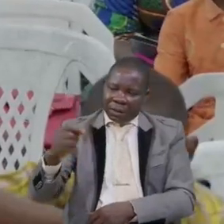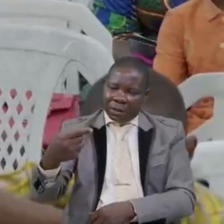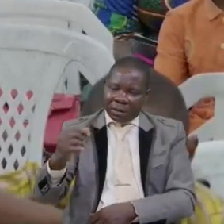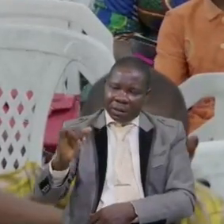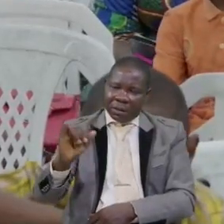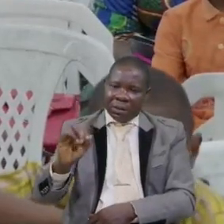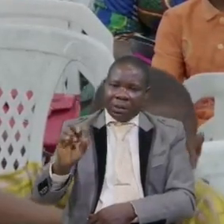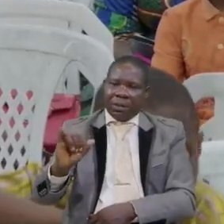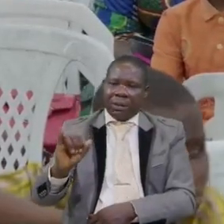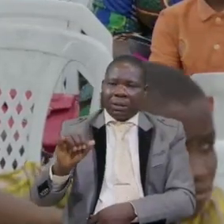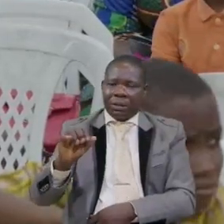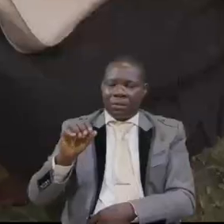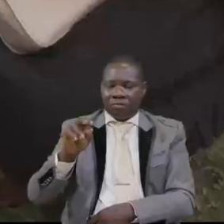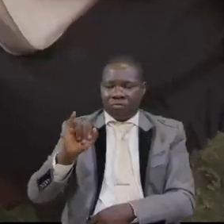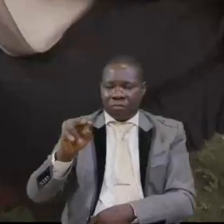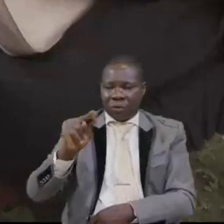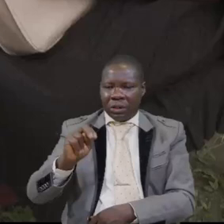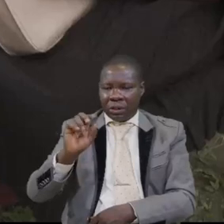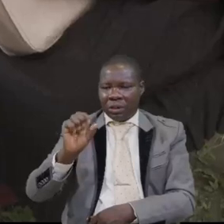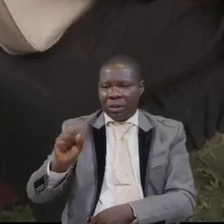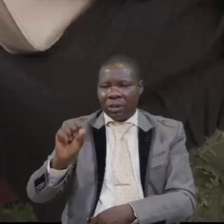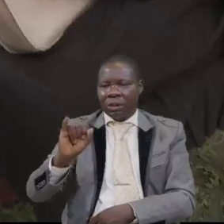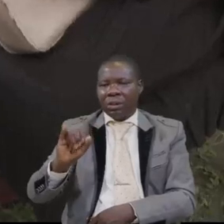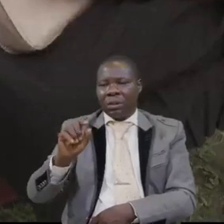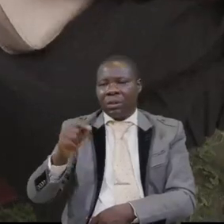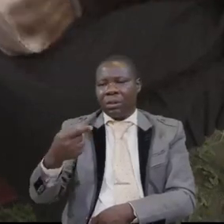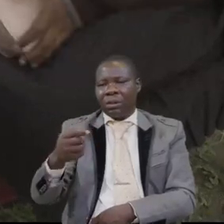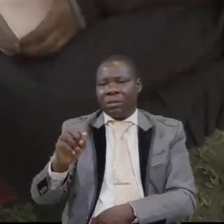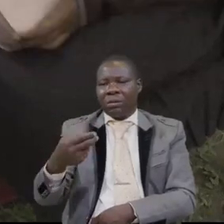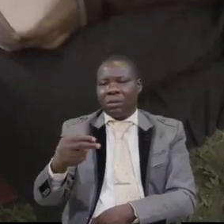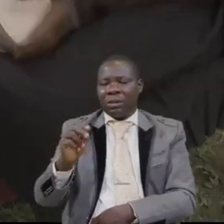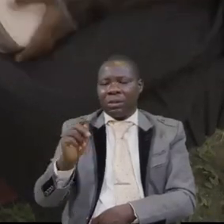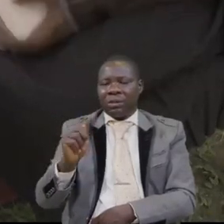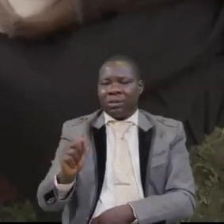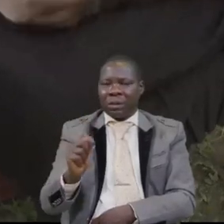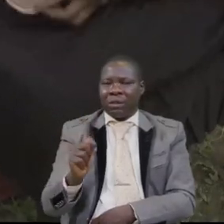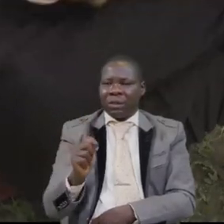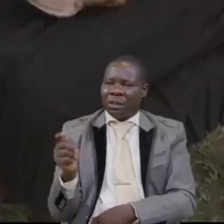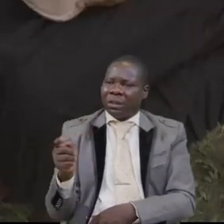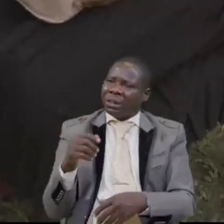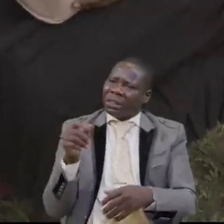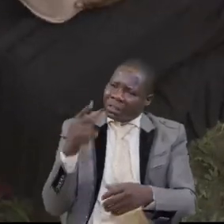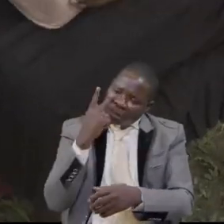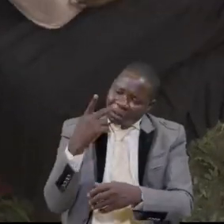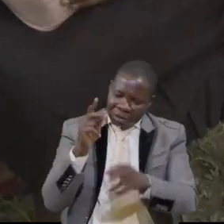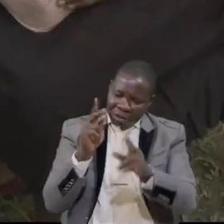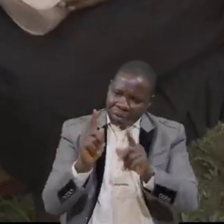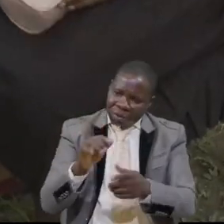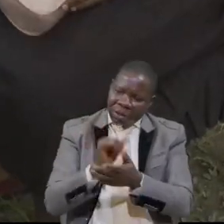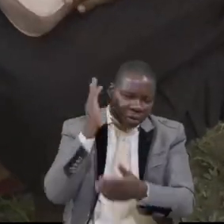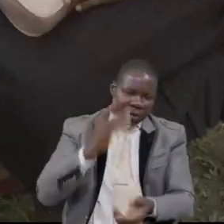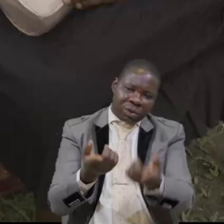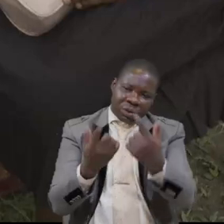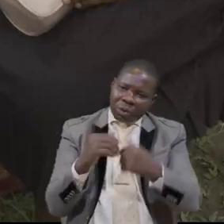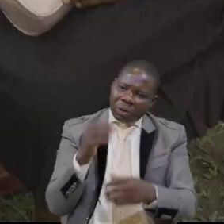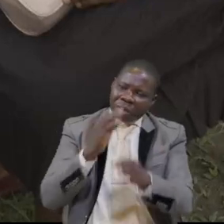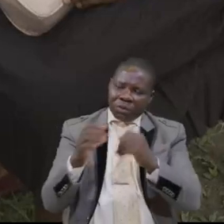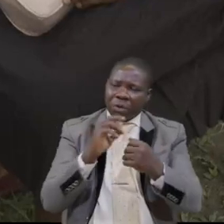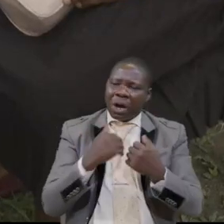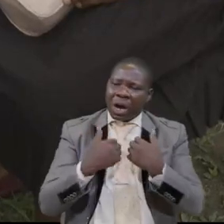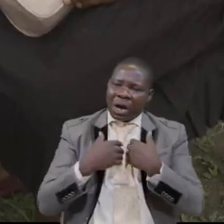celle-là, qui a la vision et la perception pour voir tous les problèmes et toutes les difficultés, et va exceller dans la vie. Voyons